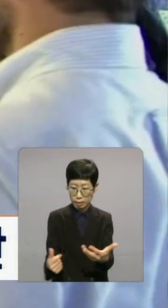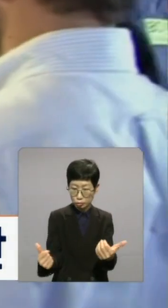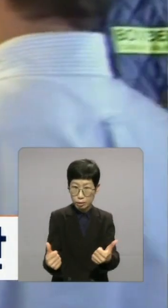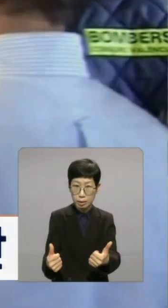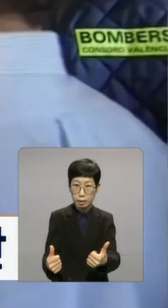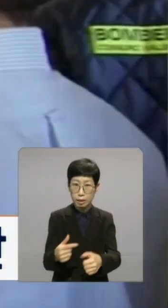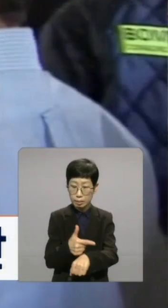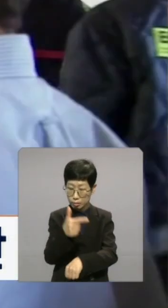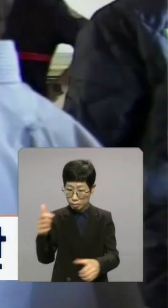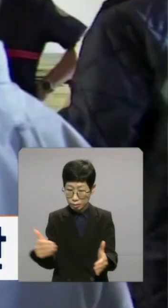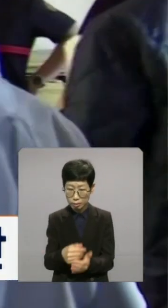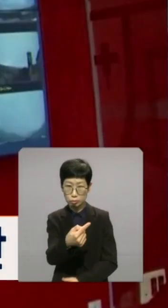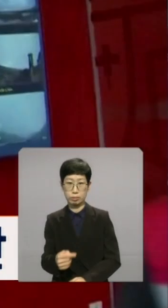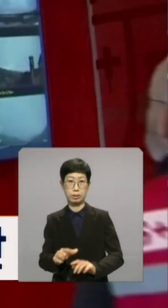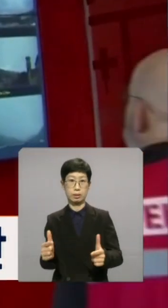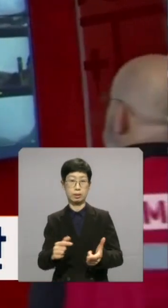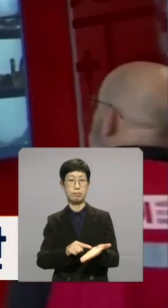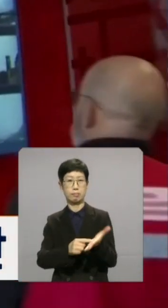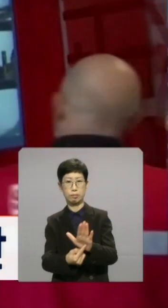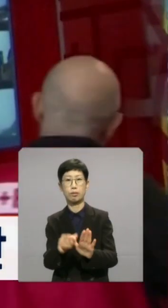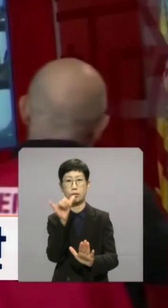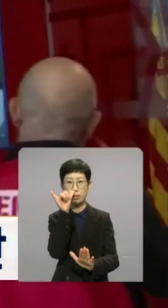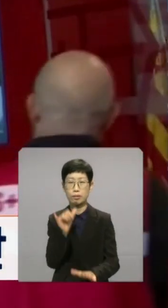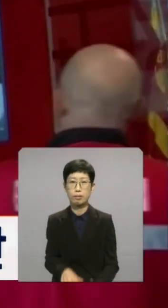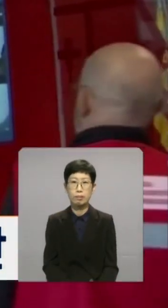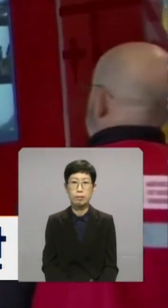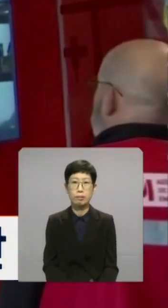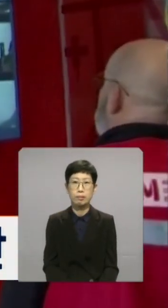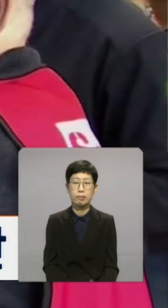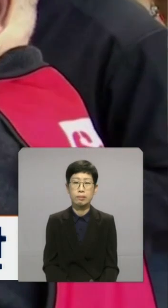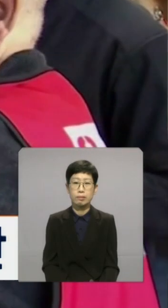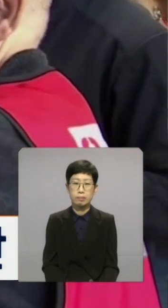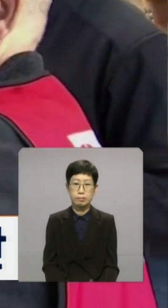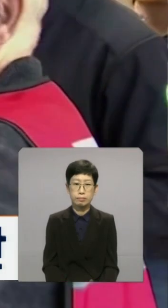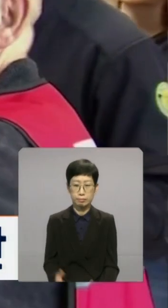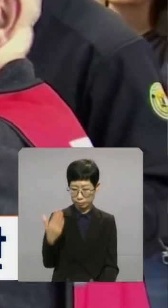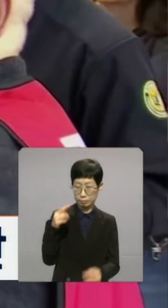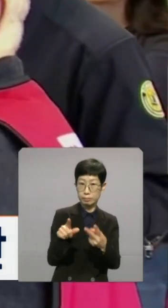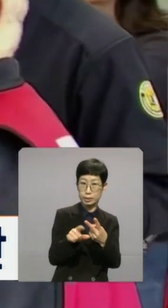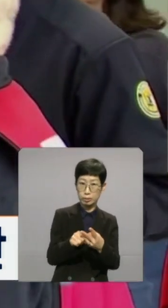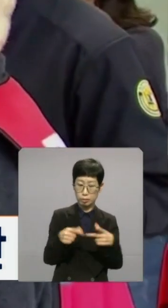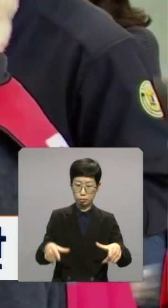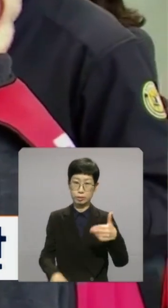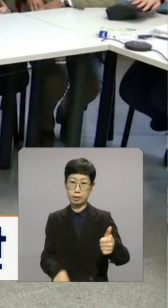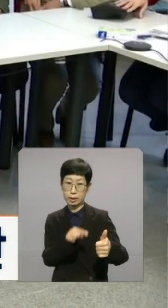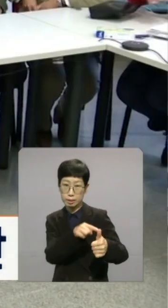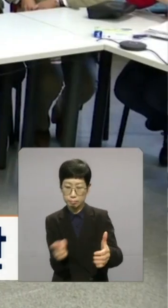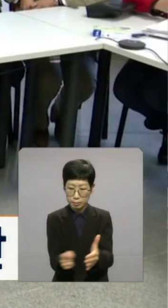오후 6시까지 나타나지 않았다는 보도도 나왔습니다. 지난 2월 마손